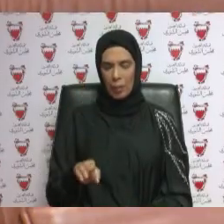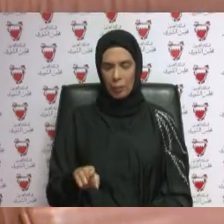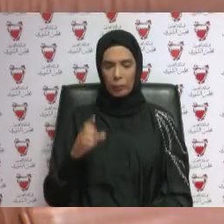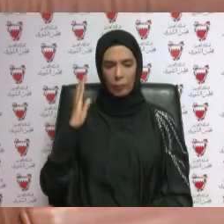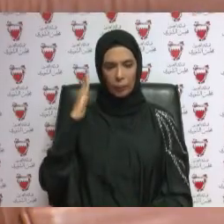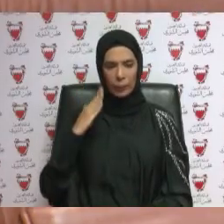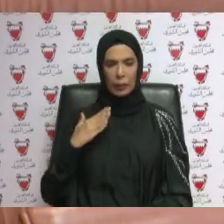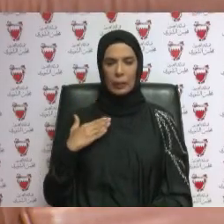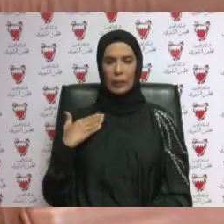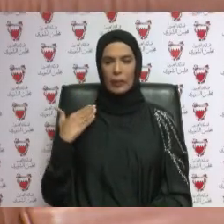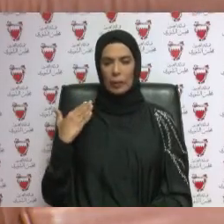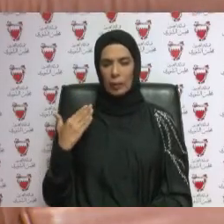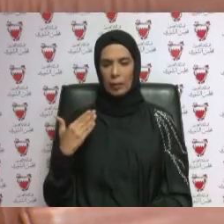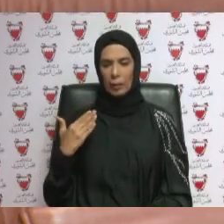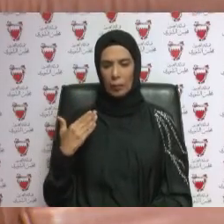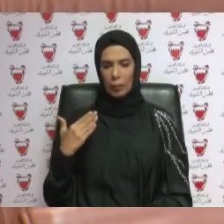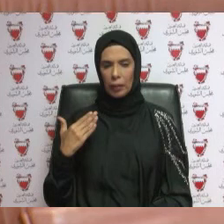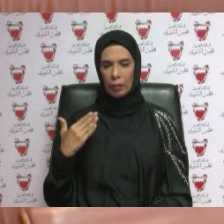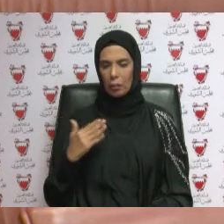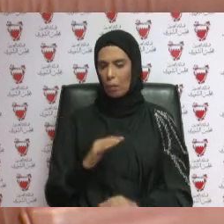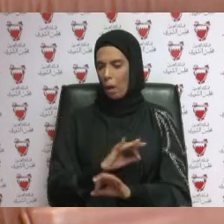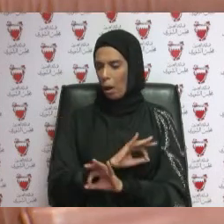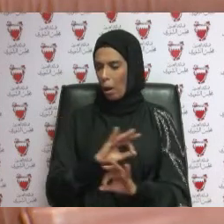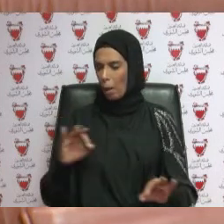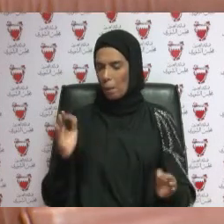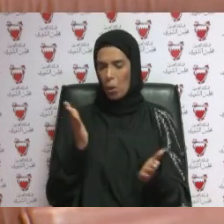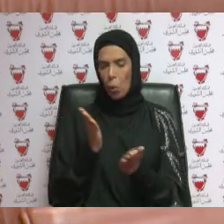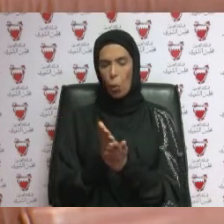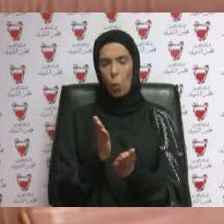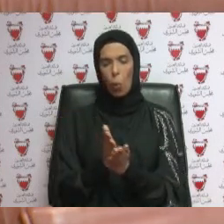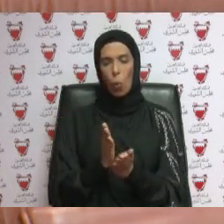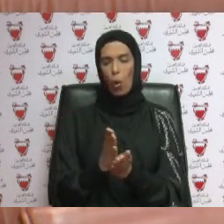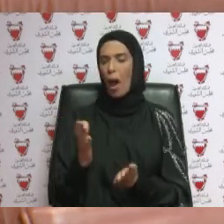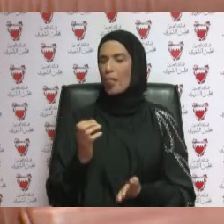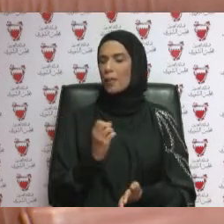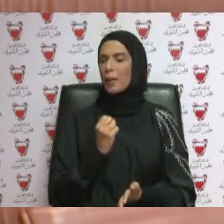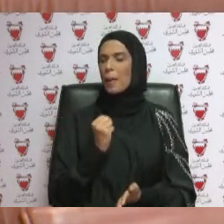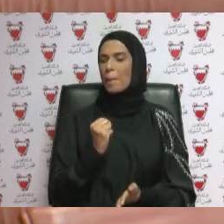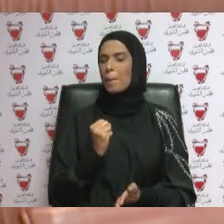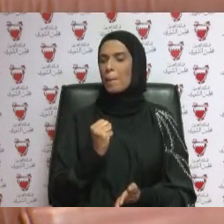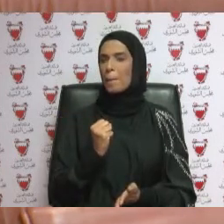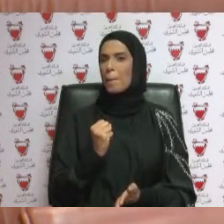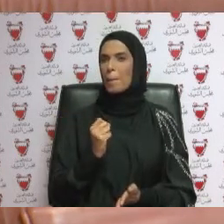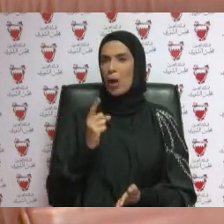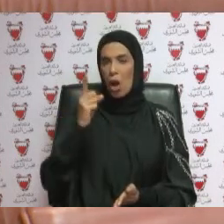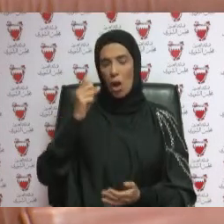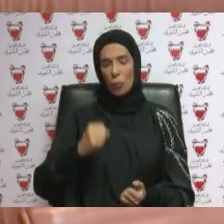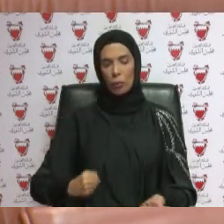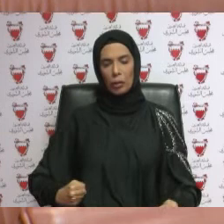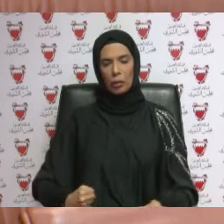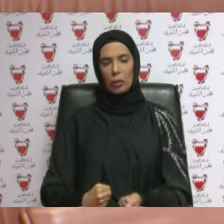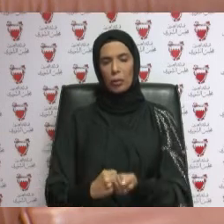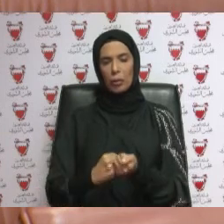المرأة قد حصلت على جميع حقوقها كاملة، وذلك بفضل دعم